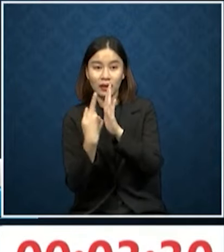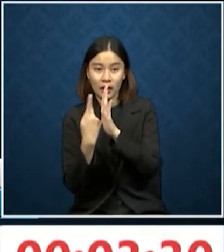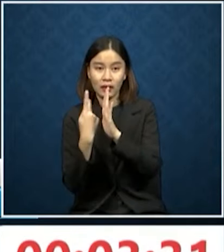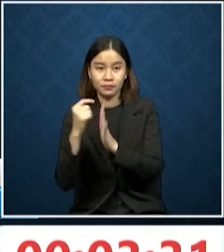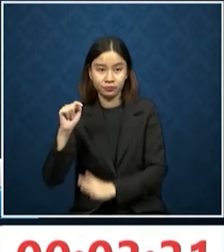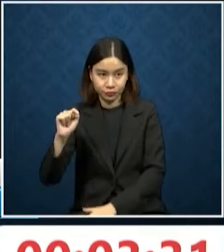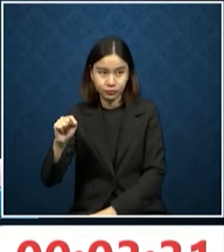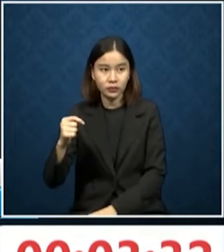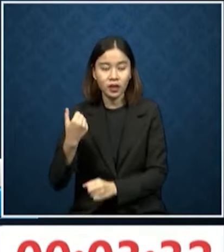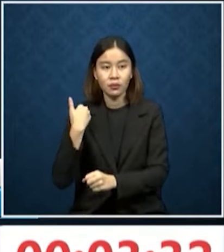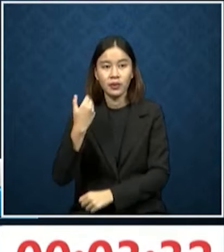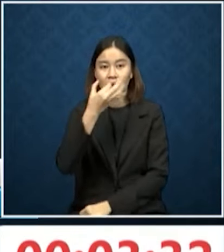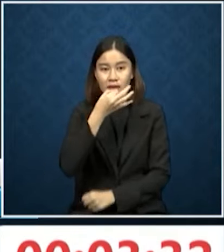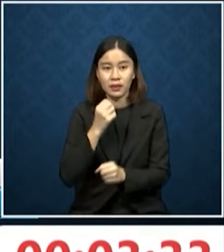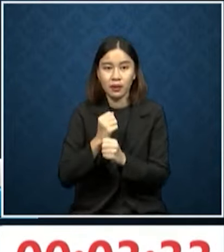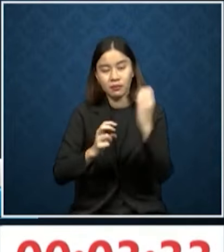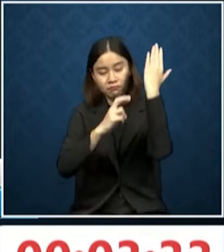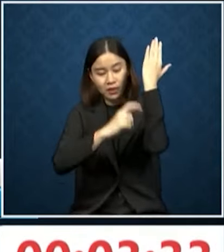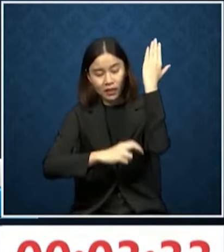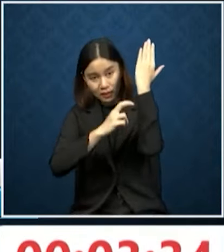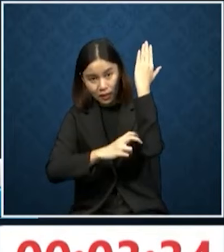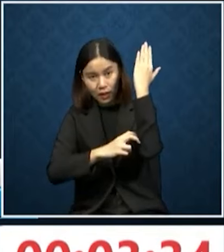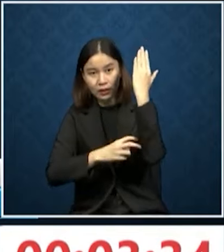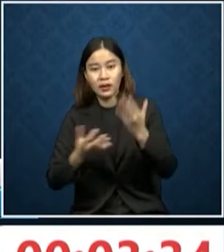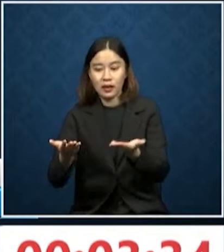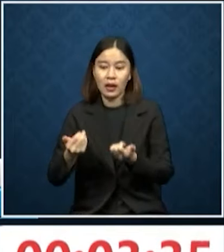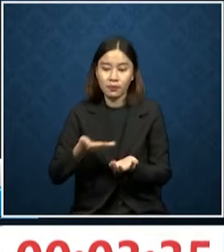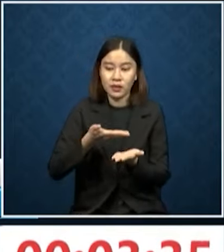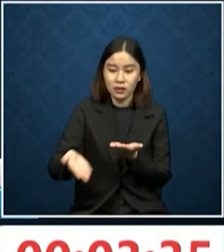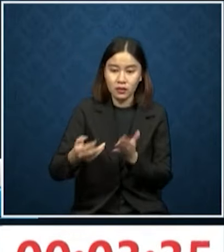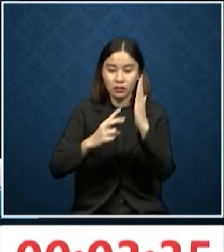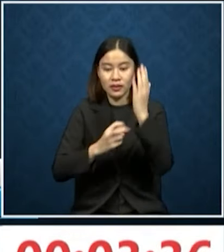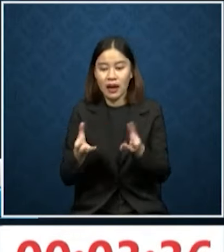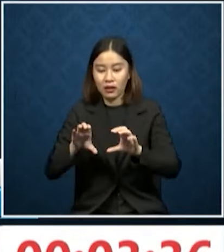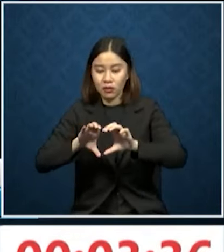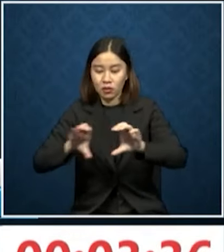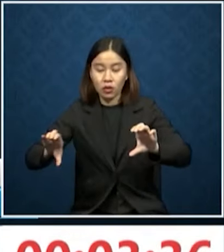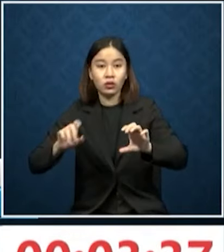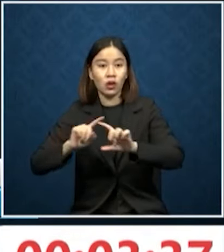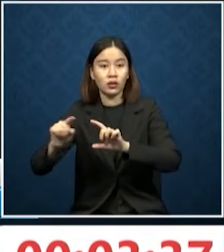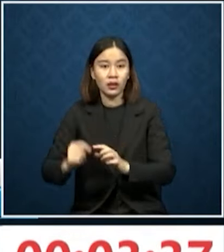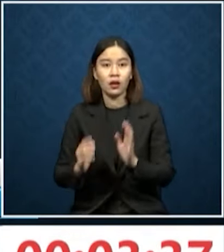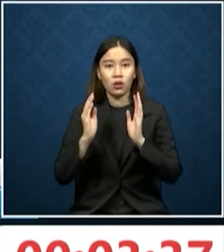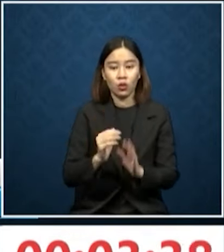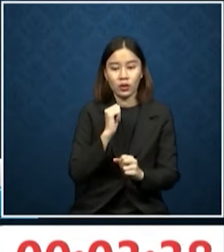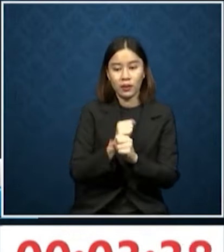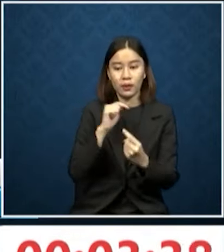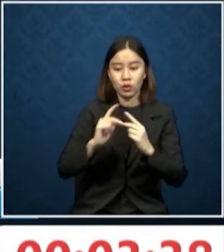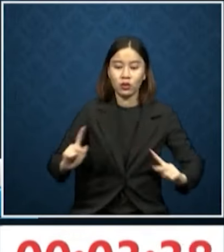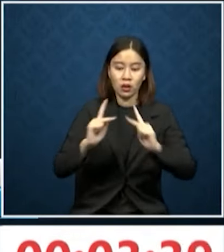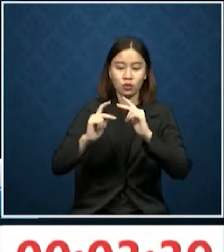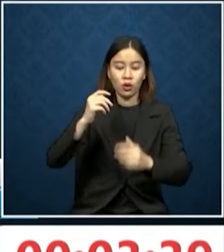รีมีอาชีพทำสวนยางและรับซื้อยางก้อนจากชาวบ้านถูกเจ้าหน้าที่กระทรวงเกษต